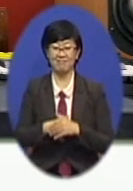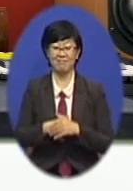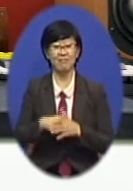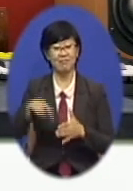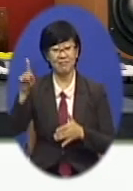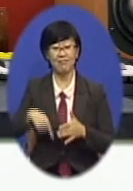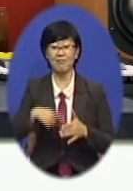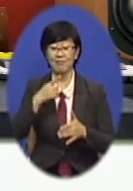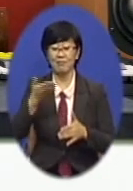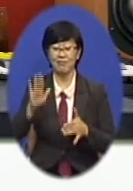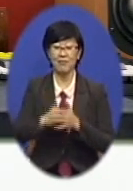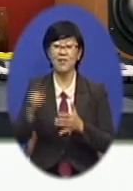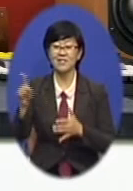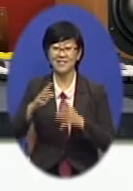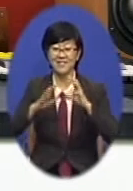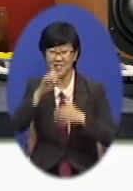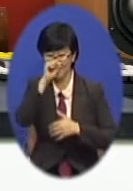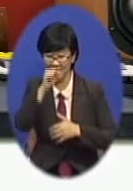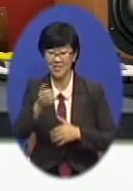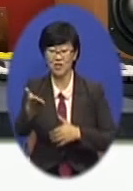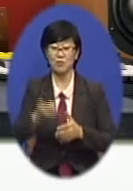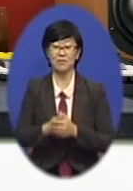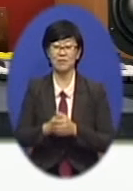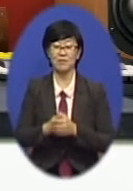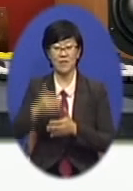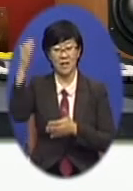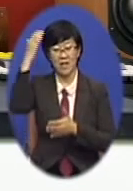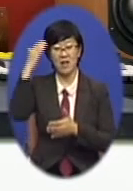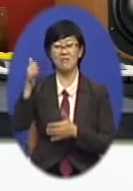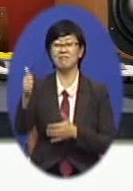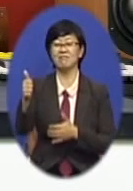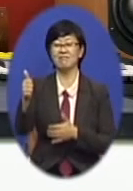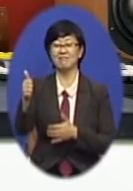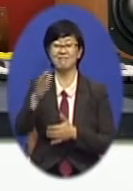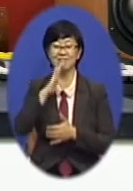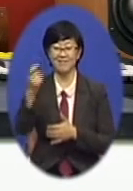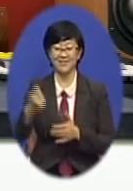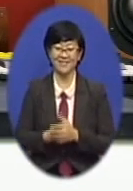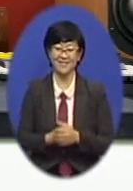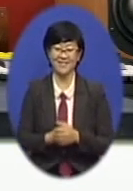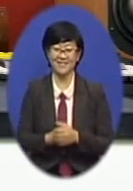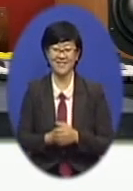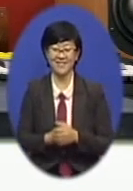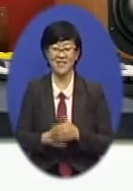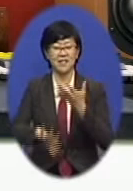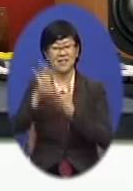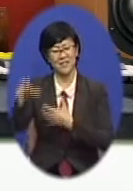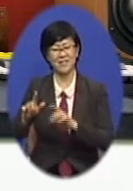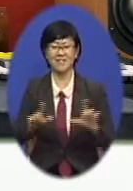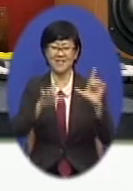갔다 오신 중에 어느 네. 나라가 제일 아유, 우리 한국이 제일 좋아요. 한국이요, 한국. 최고예요? 딴 데서 못